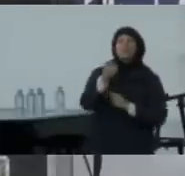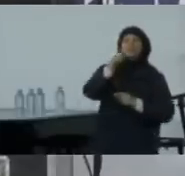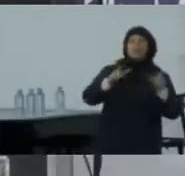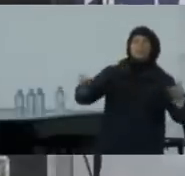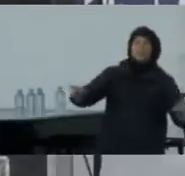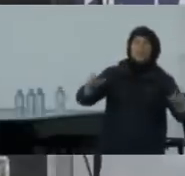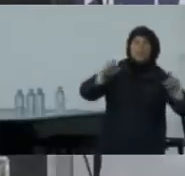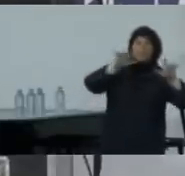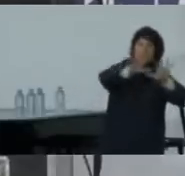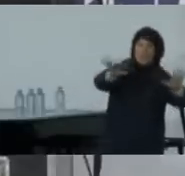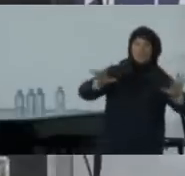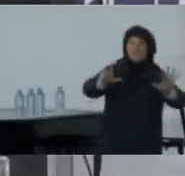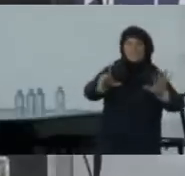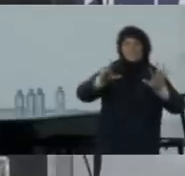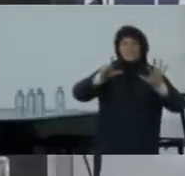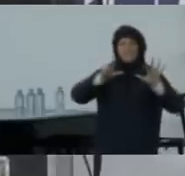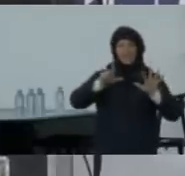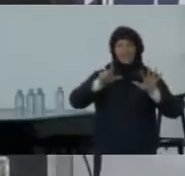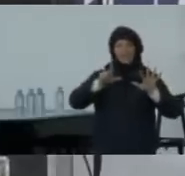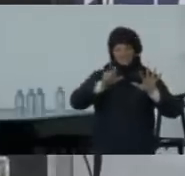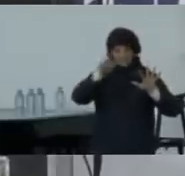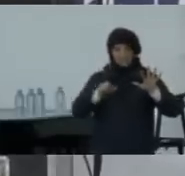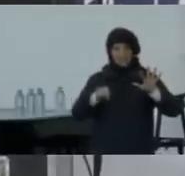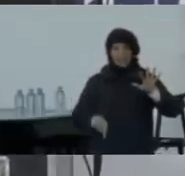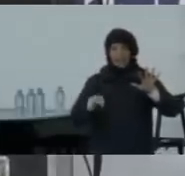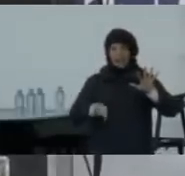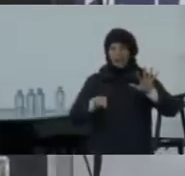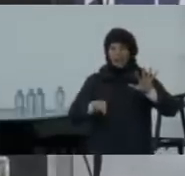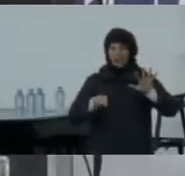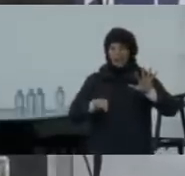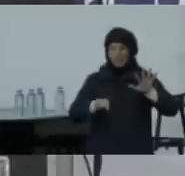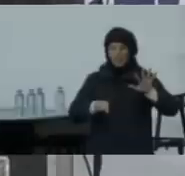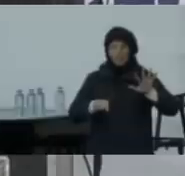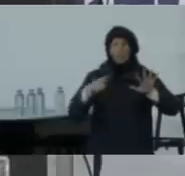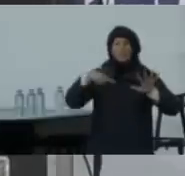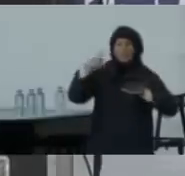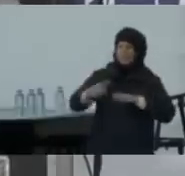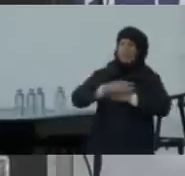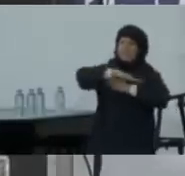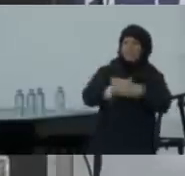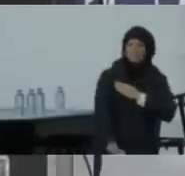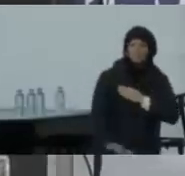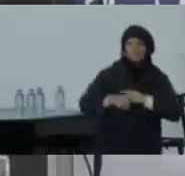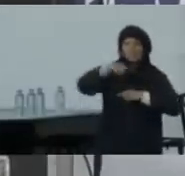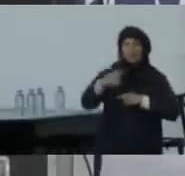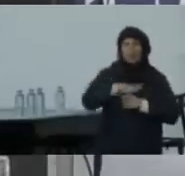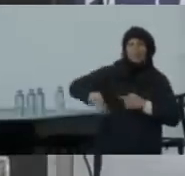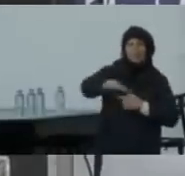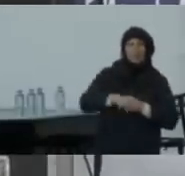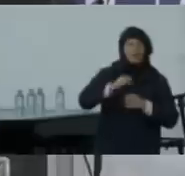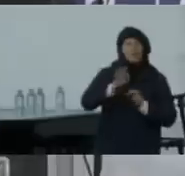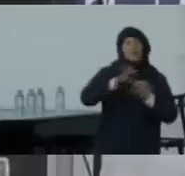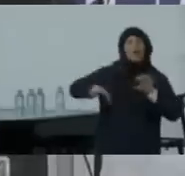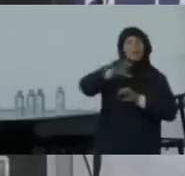7 su 10 in Italia, 7 su 10 in Italia, la patria del Rinascimento di Dante Alighieri, 7 su 10 hanno